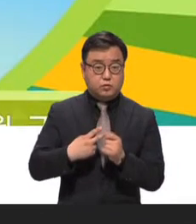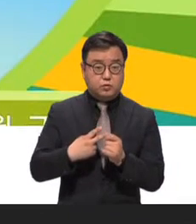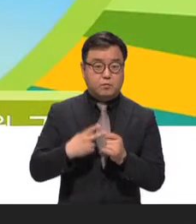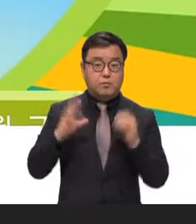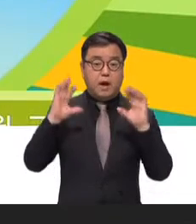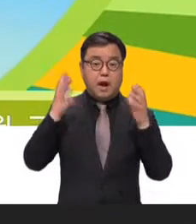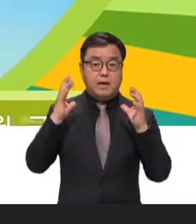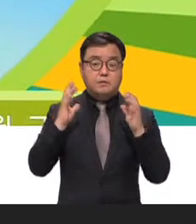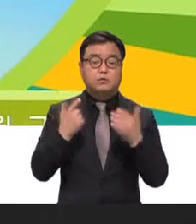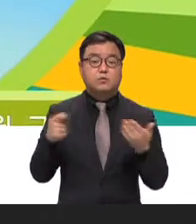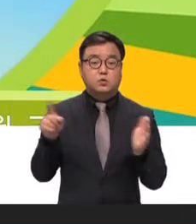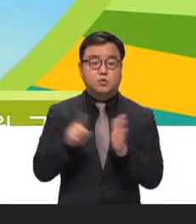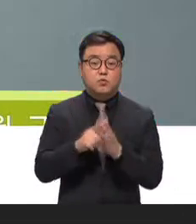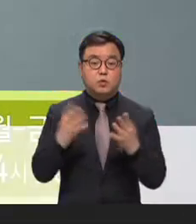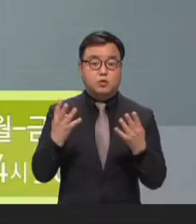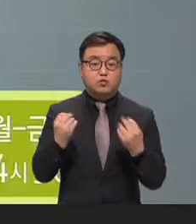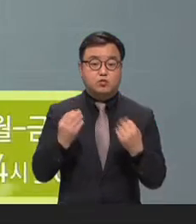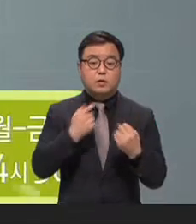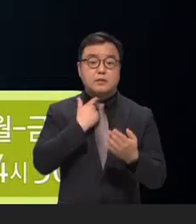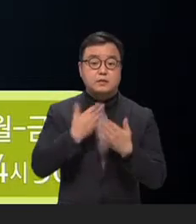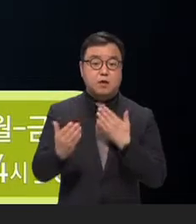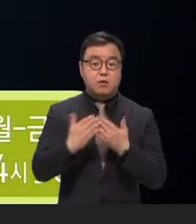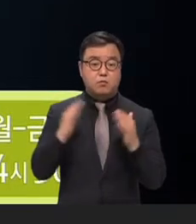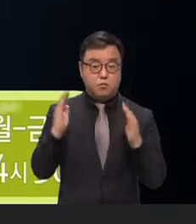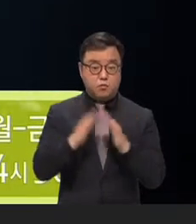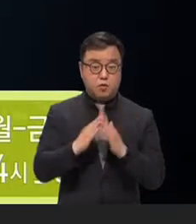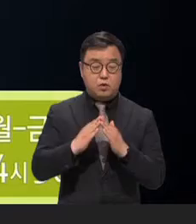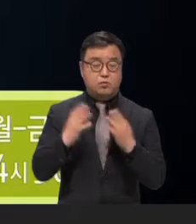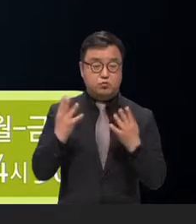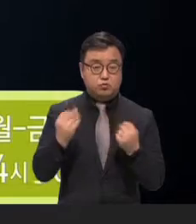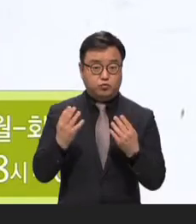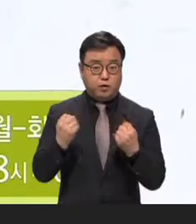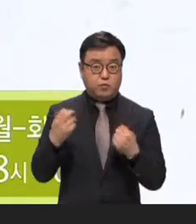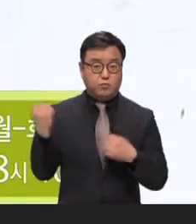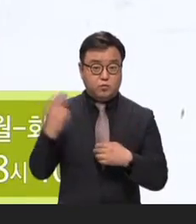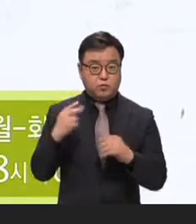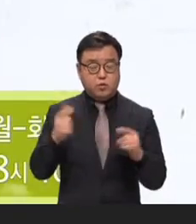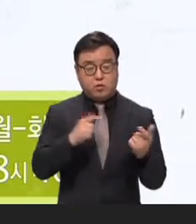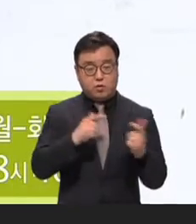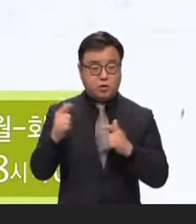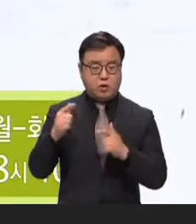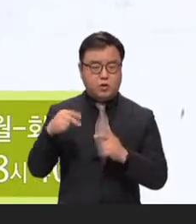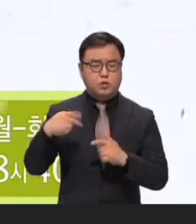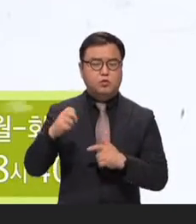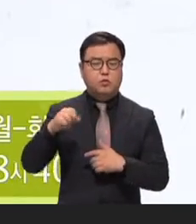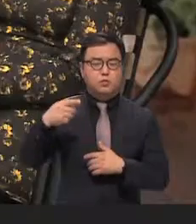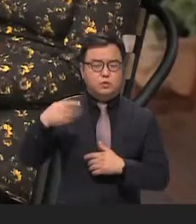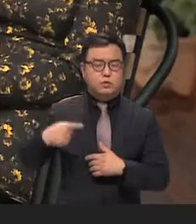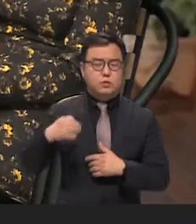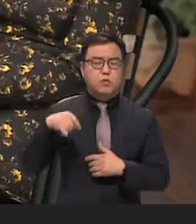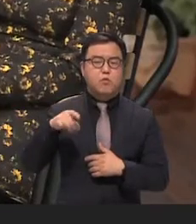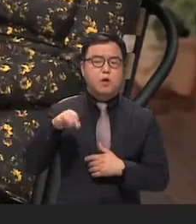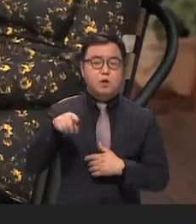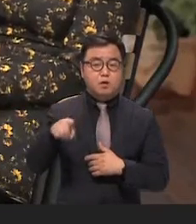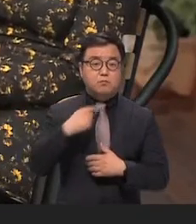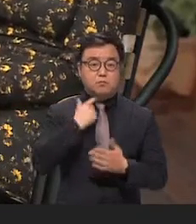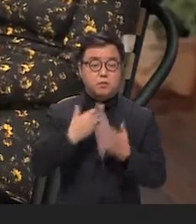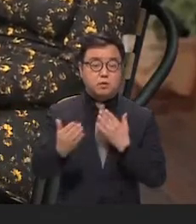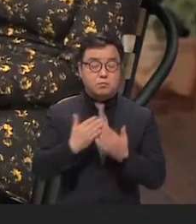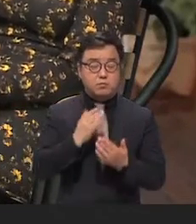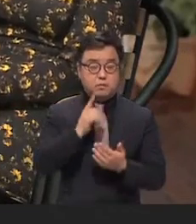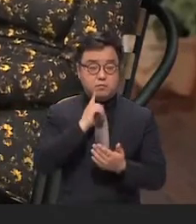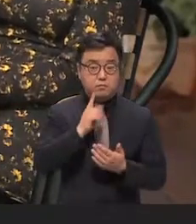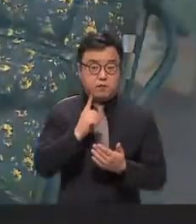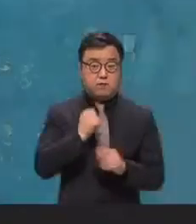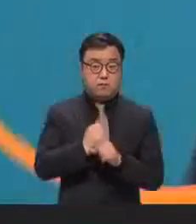위해서 그 수학 체험관. 또 수학 및 소프트웨어 체험관을 만들겠다라는 부분을 내놨는데요. 네. 이것도 예전에 교육부가